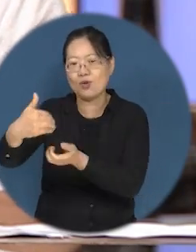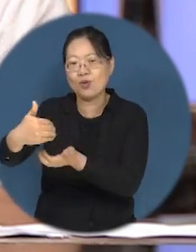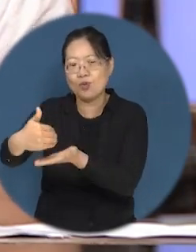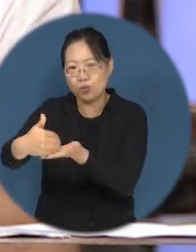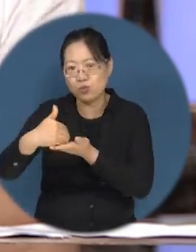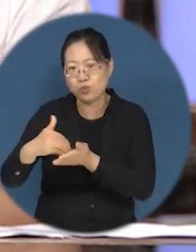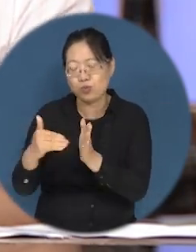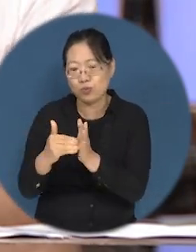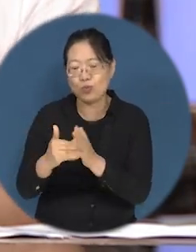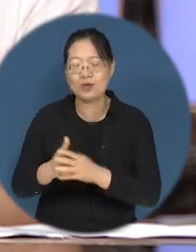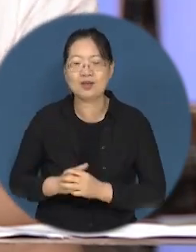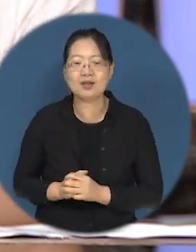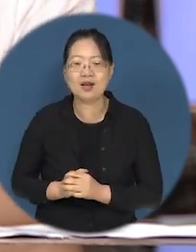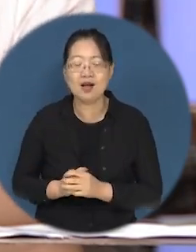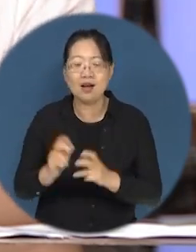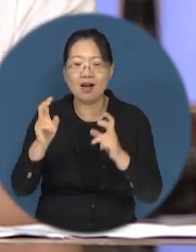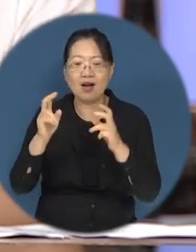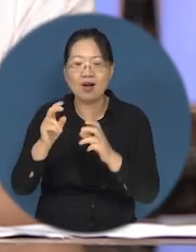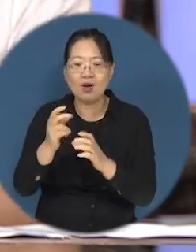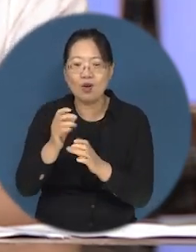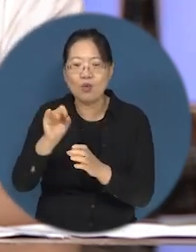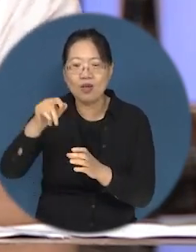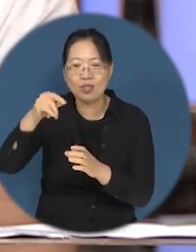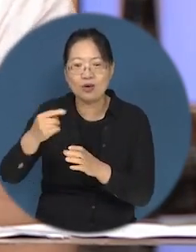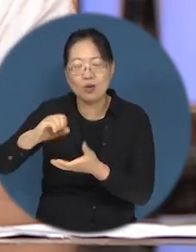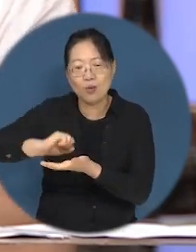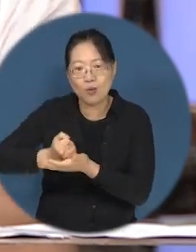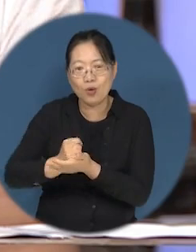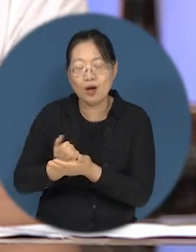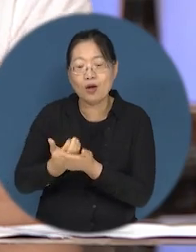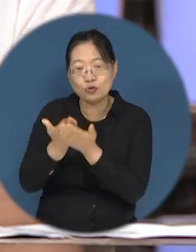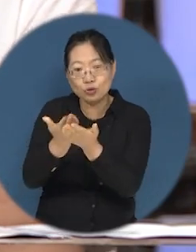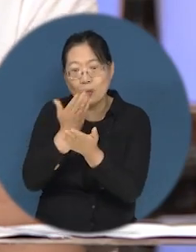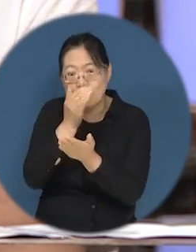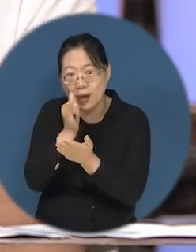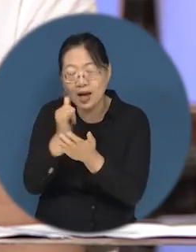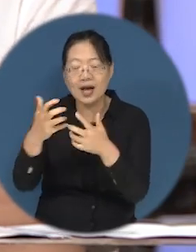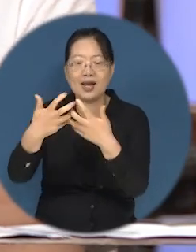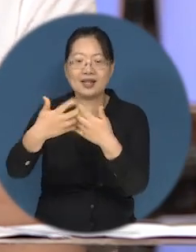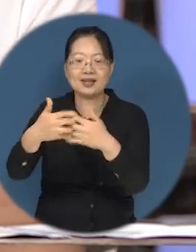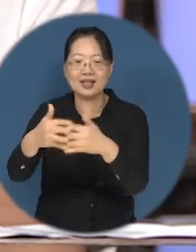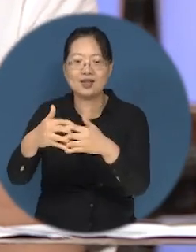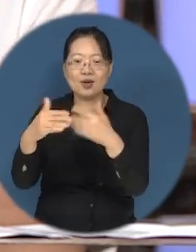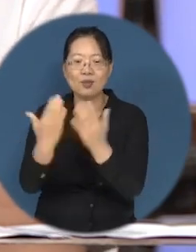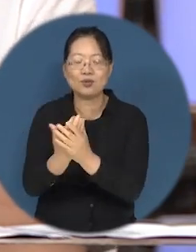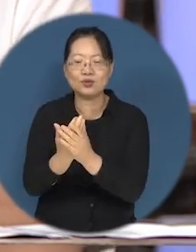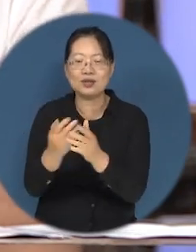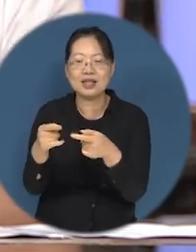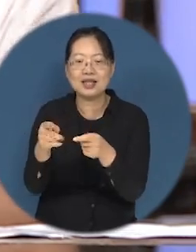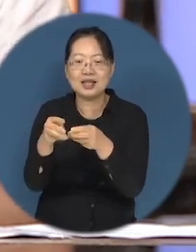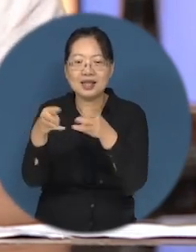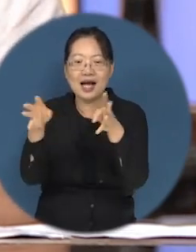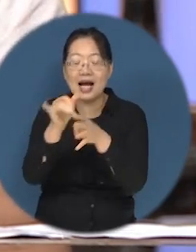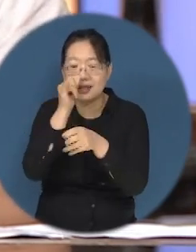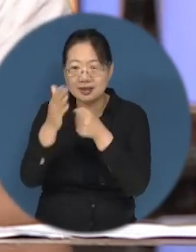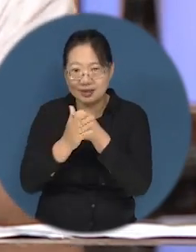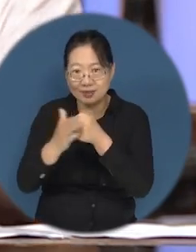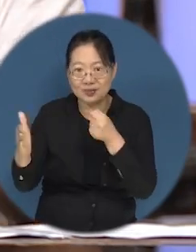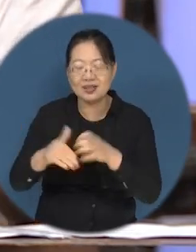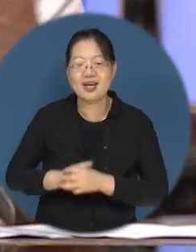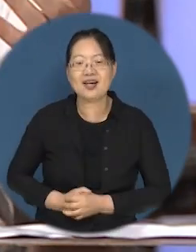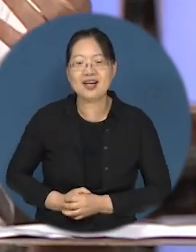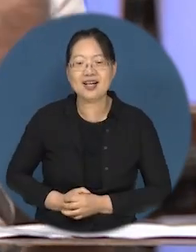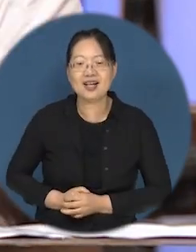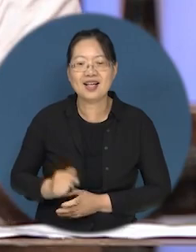거였는데 그 회사에서 원두를 볶아서 줄 수 있으면 그 기계는 다 각 층마다 이제 있으니까